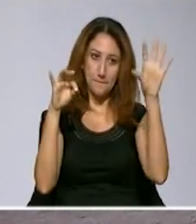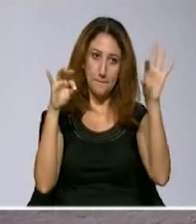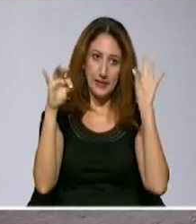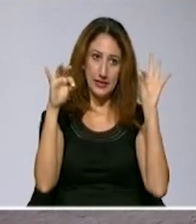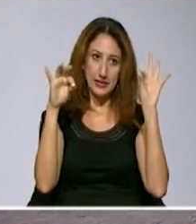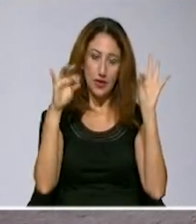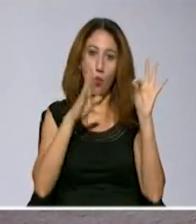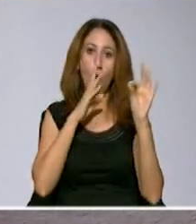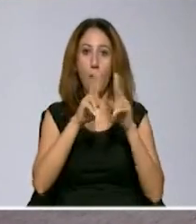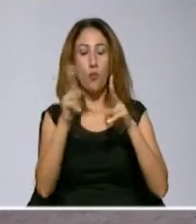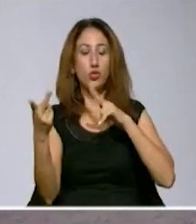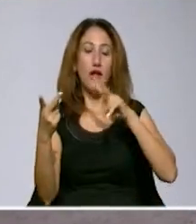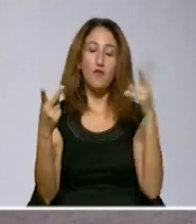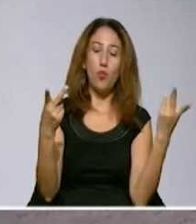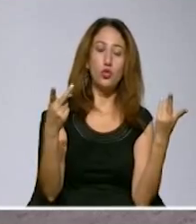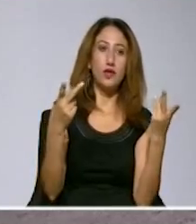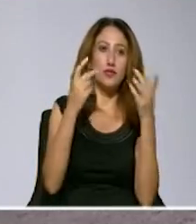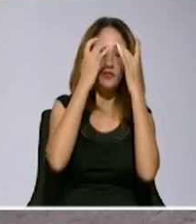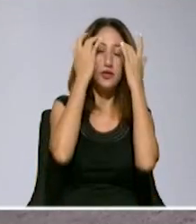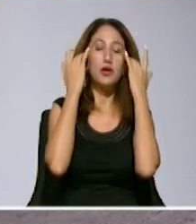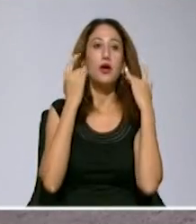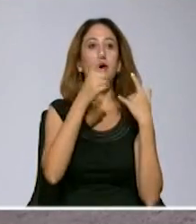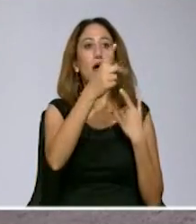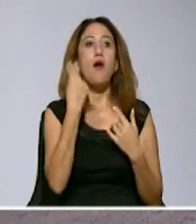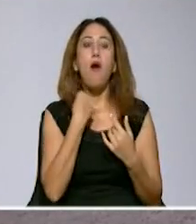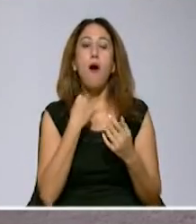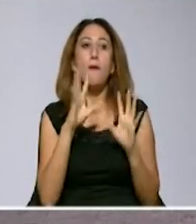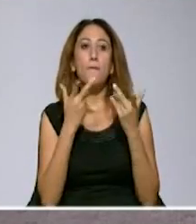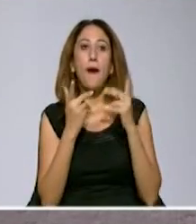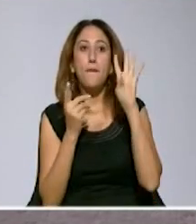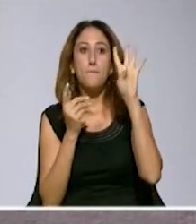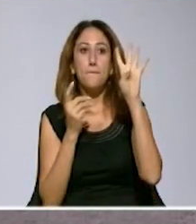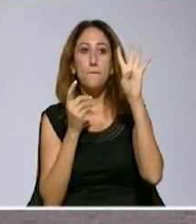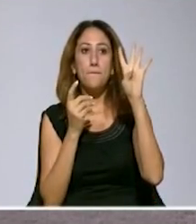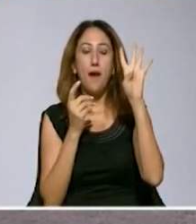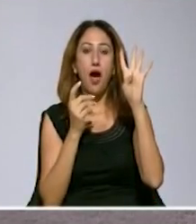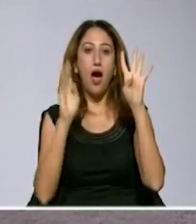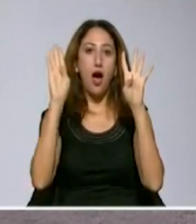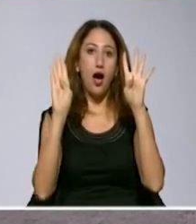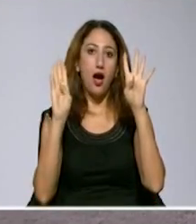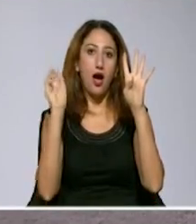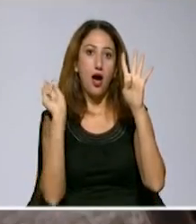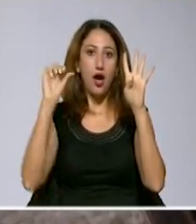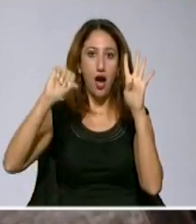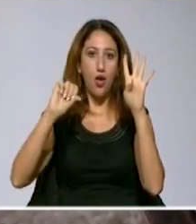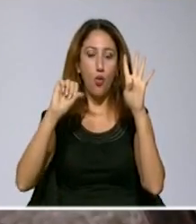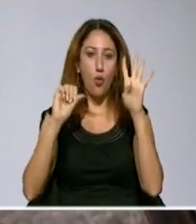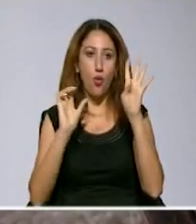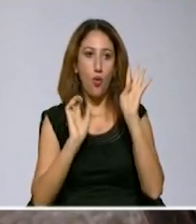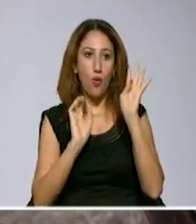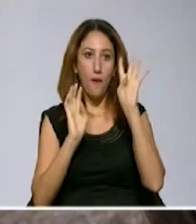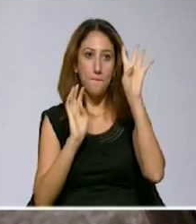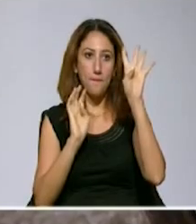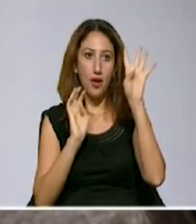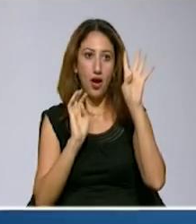اهو مختلف. تمام. قولي الكارت بتاعك كان رقم كام؟ انا اخترت 4 كارو. ورينا الكارت اللي معاك.